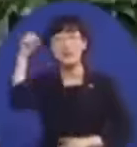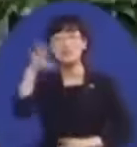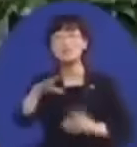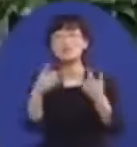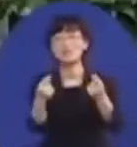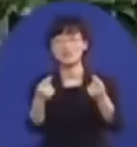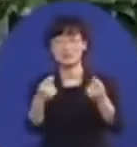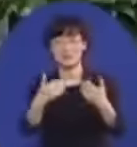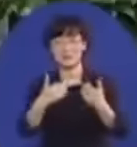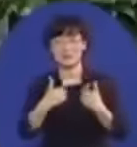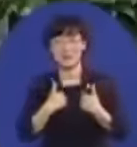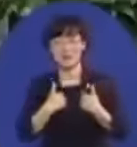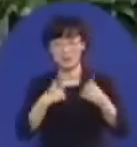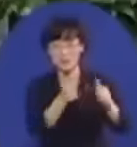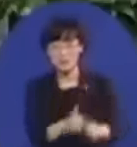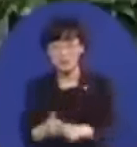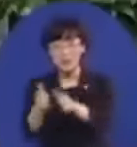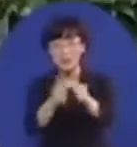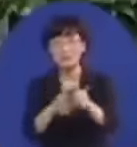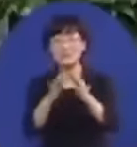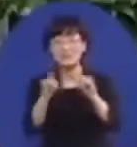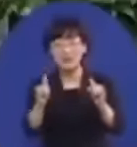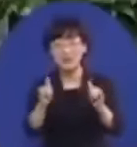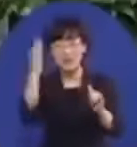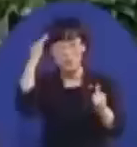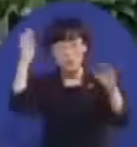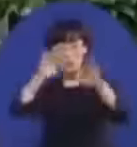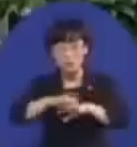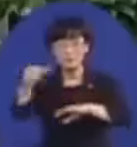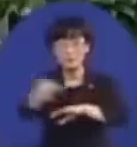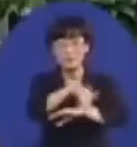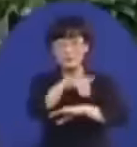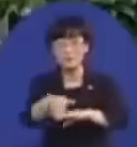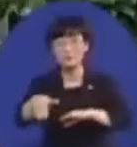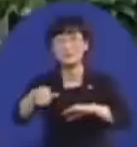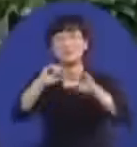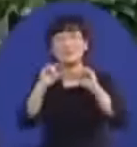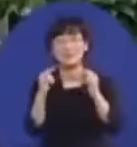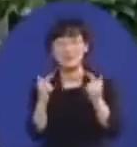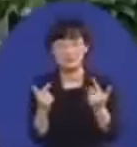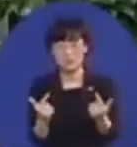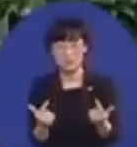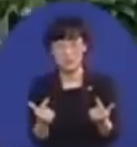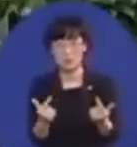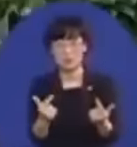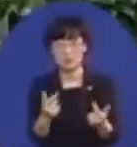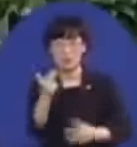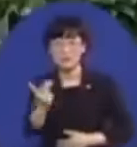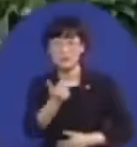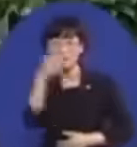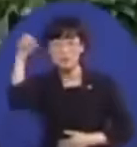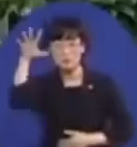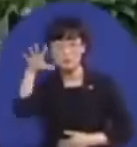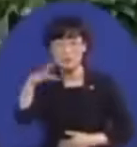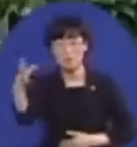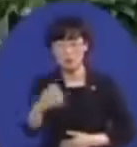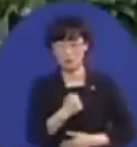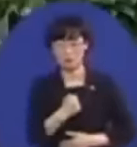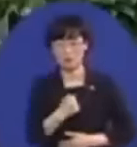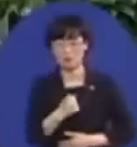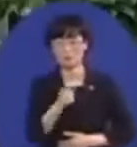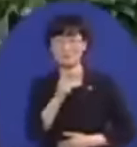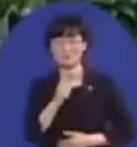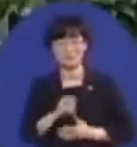빛이니 나를 따르는 자는 어두움에 다니지 아니하고 생명의 빛을 얻으리라.